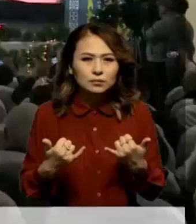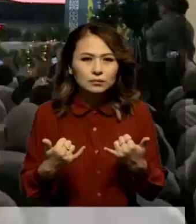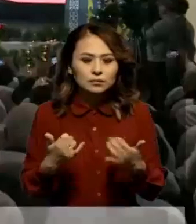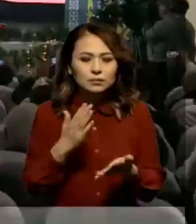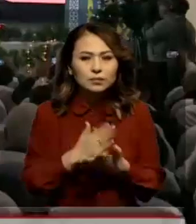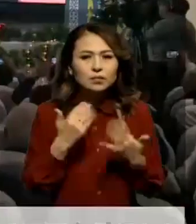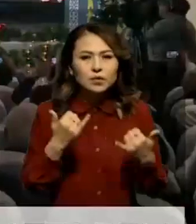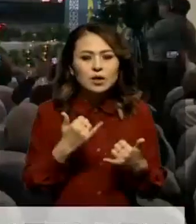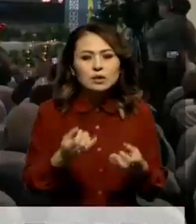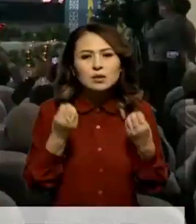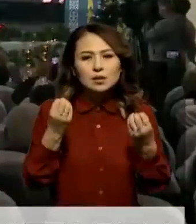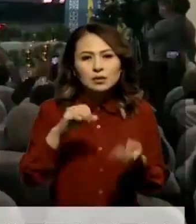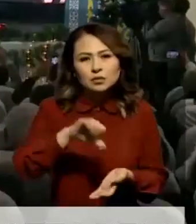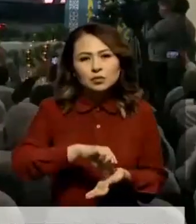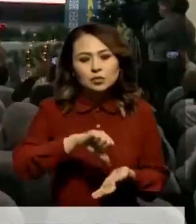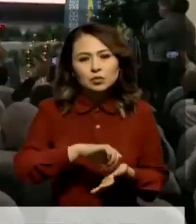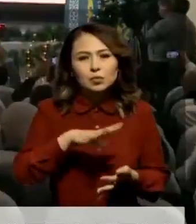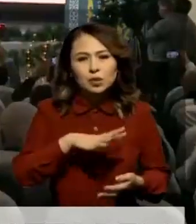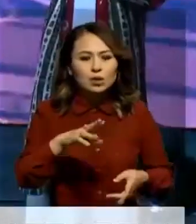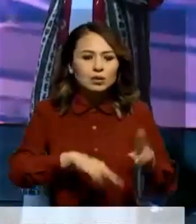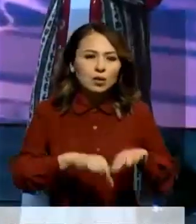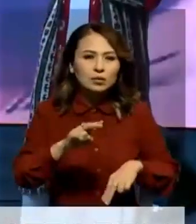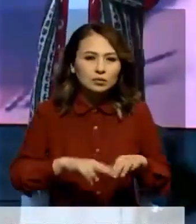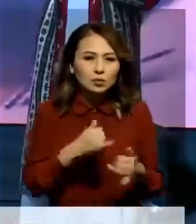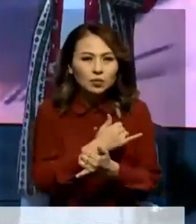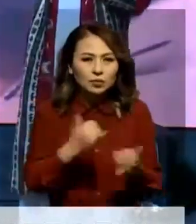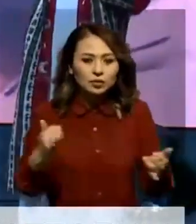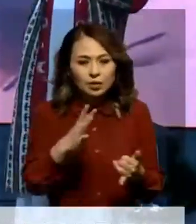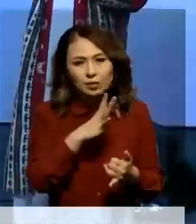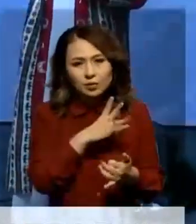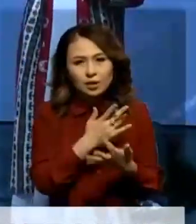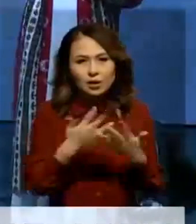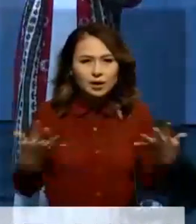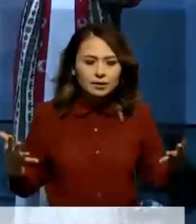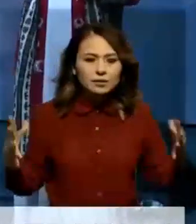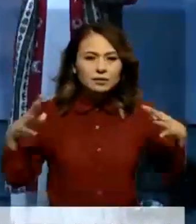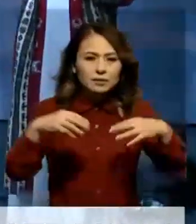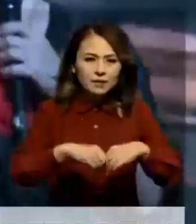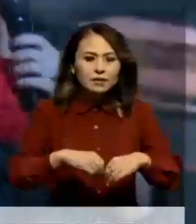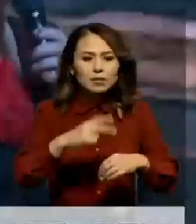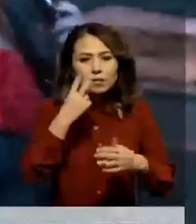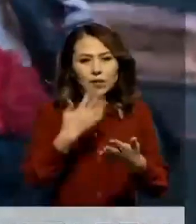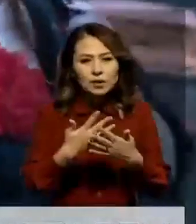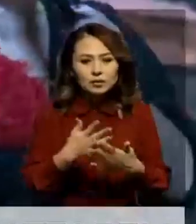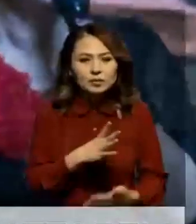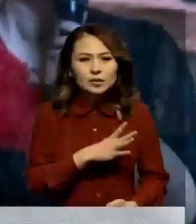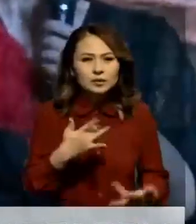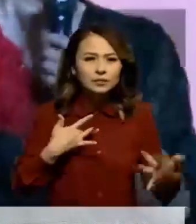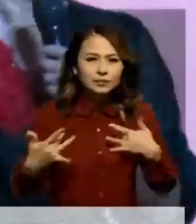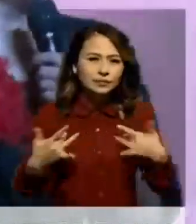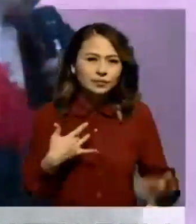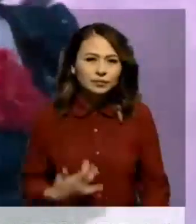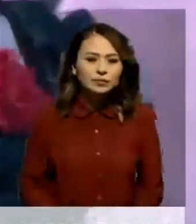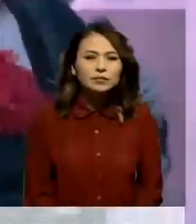отыр. Салтанатты жиын одан әрі көңілді кешпен жалғасты. Түрлі ұйымдар мен бірлестіктің өкілдері өз өнерлерін ортаға салды. Нұрлан